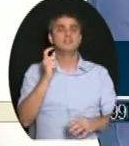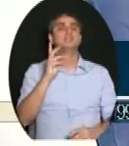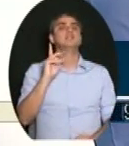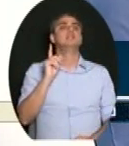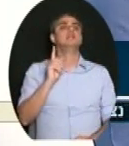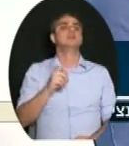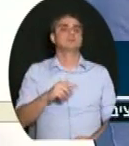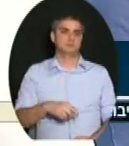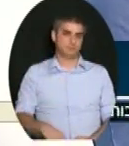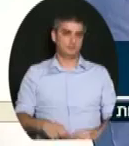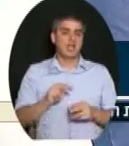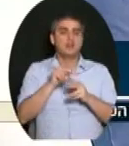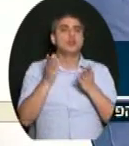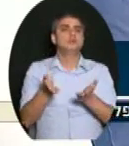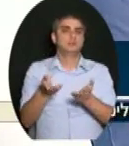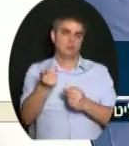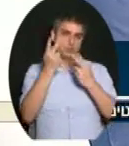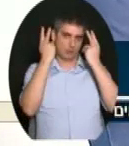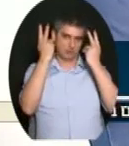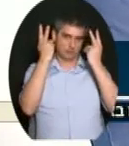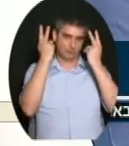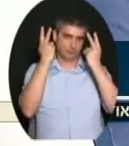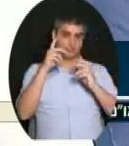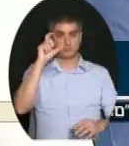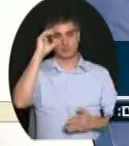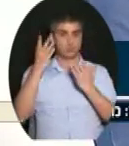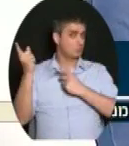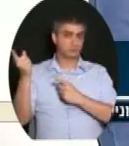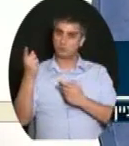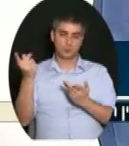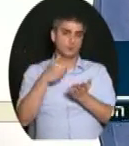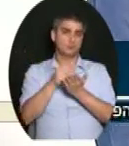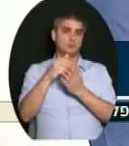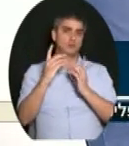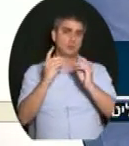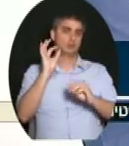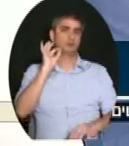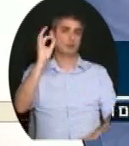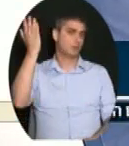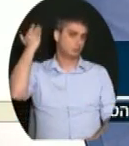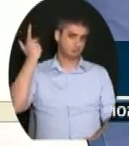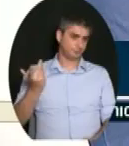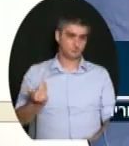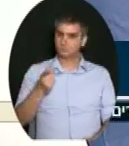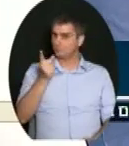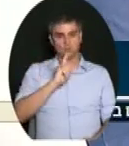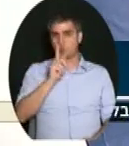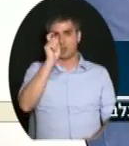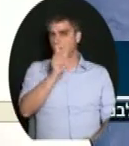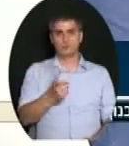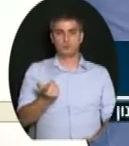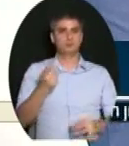האישו הוא החשוב. הנושא הוא החשוב. אבו מאזן הוא לצורך העניין ממשיך דרכו של והוא לא